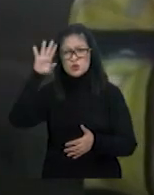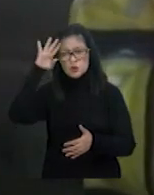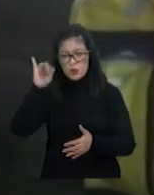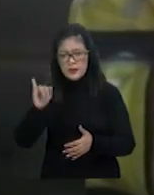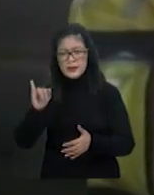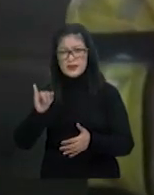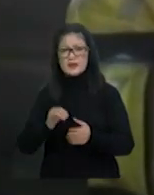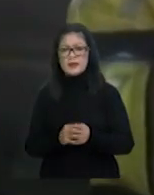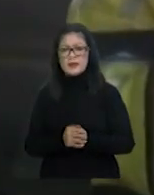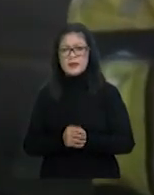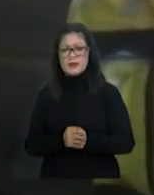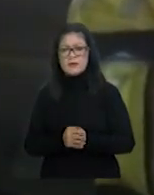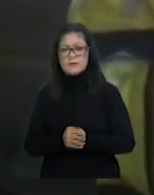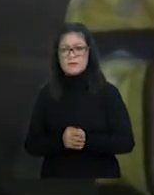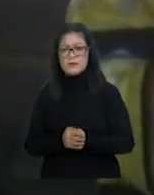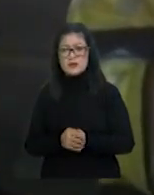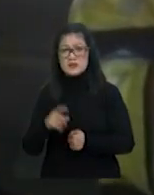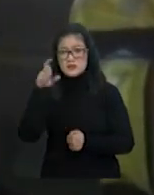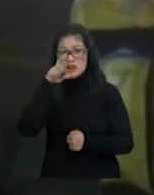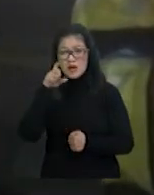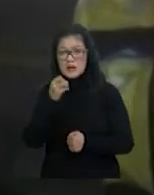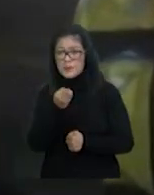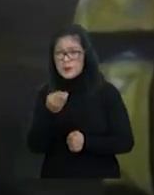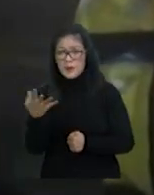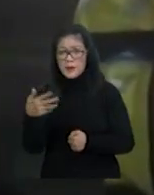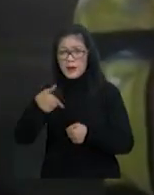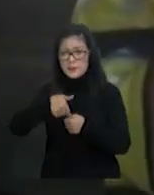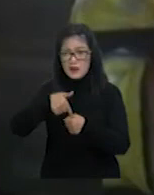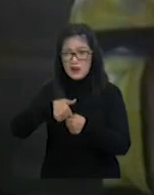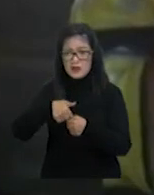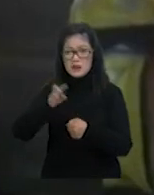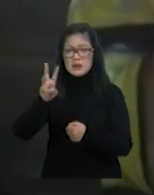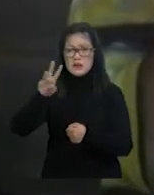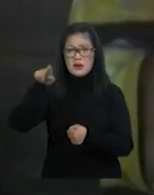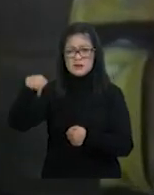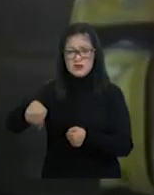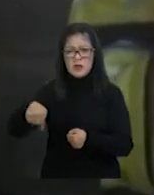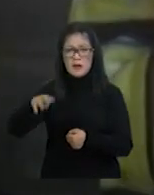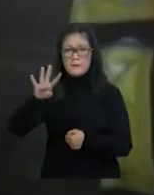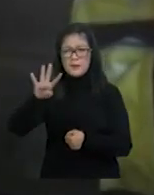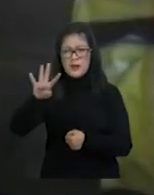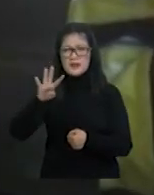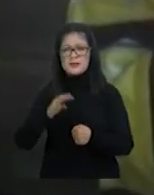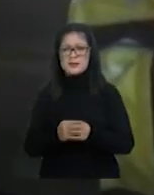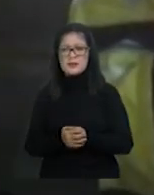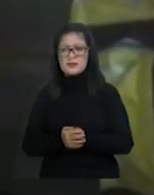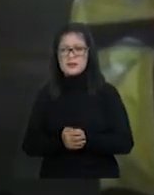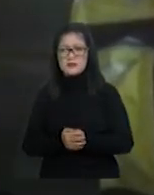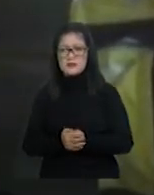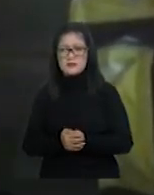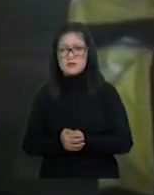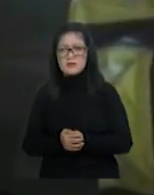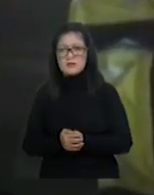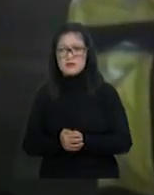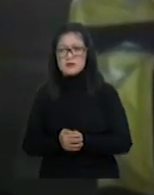sudah nyari di berapa SPBU, Pak? 3 SPBU, Pak. 4 ini, Pak. 4 ini, Pak, ya? Iya. Ini mau kirim apa, Pak?